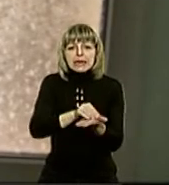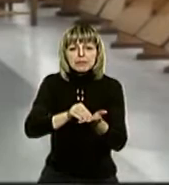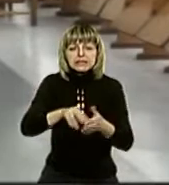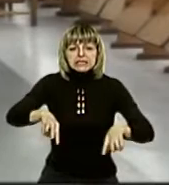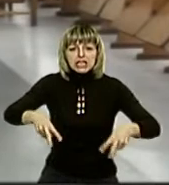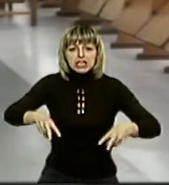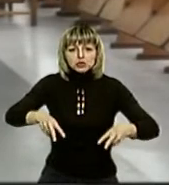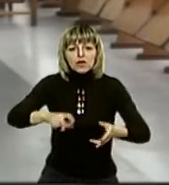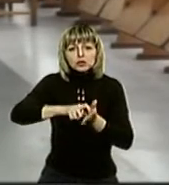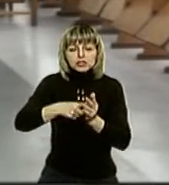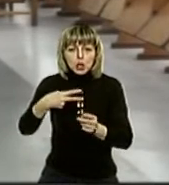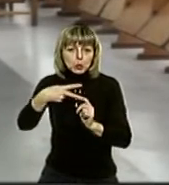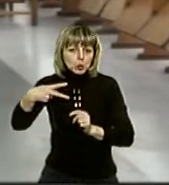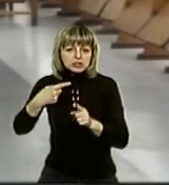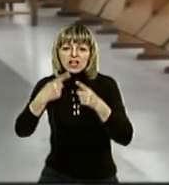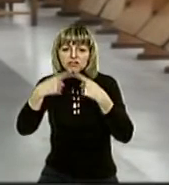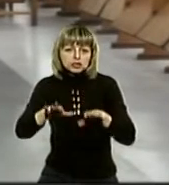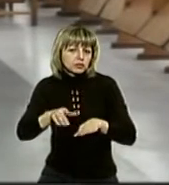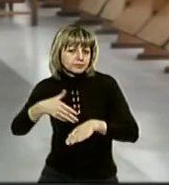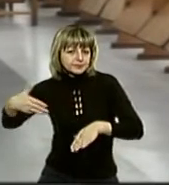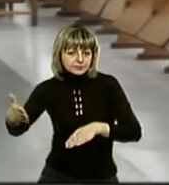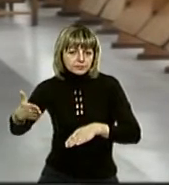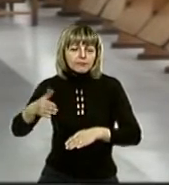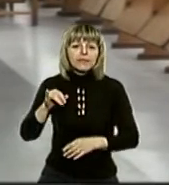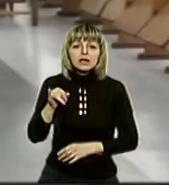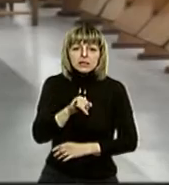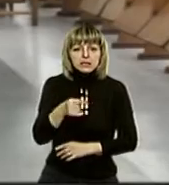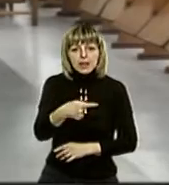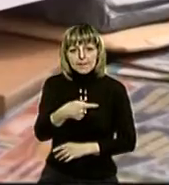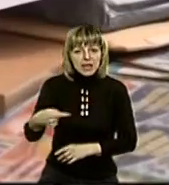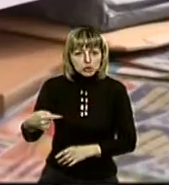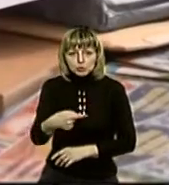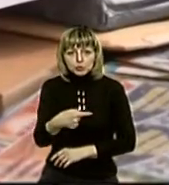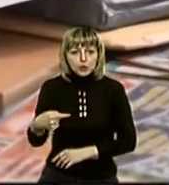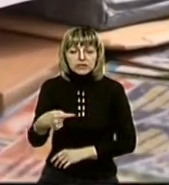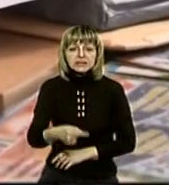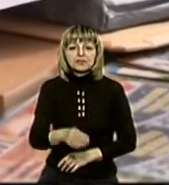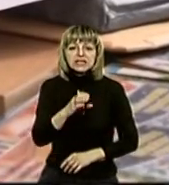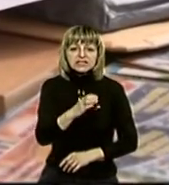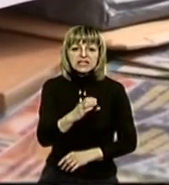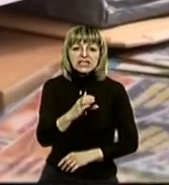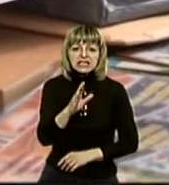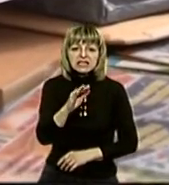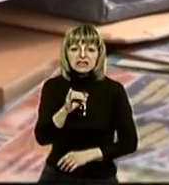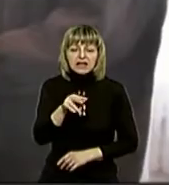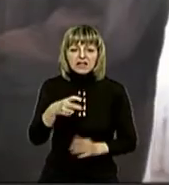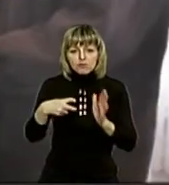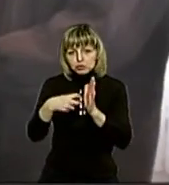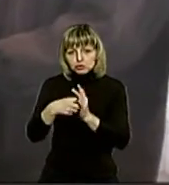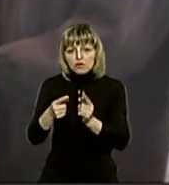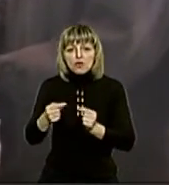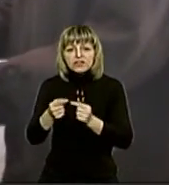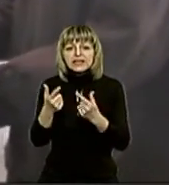залу у нас на другому поверсі, але це друге крило будинку культури, і на першому поверсі. Світлана Шпитун у поштовому відділенні,